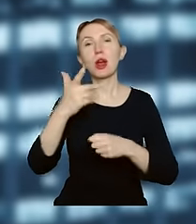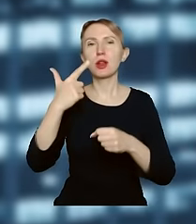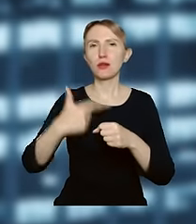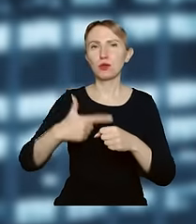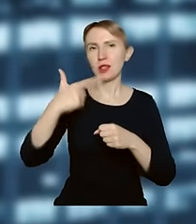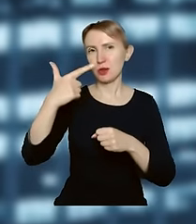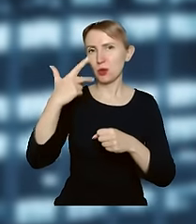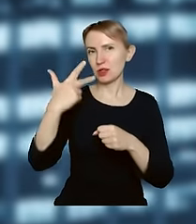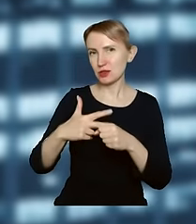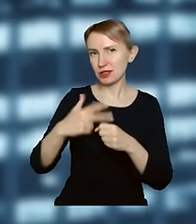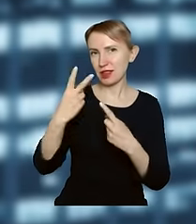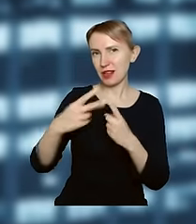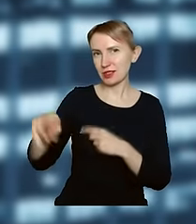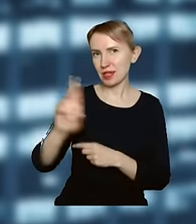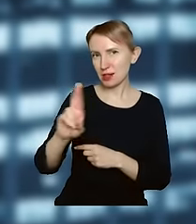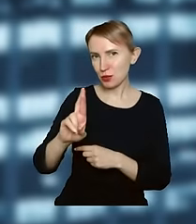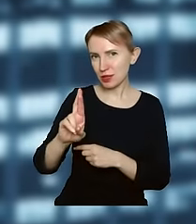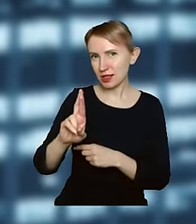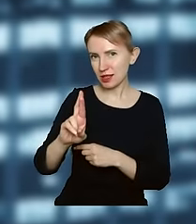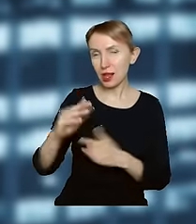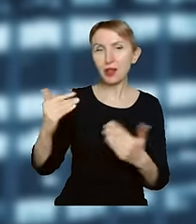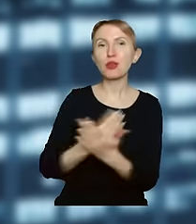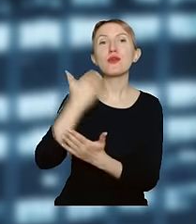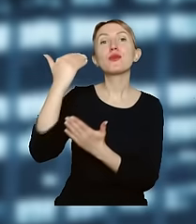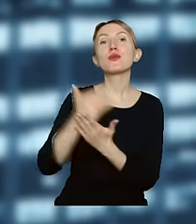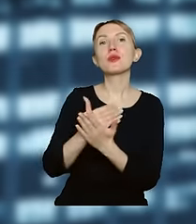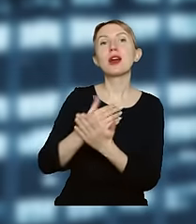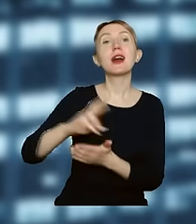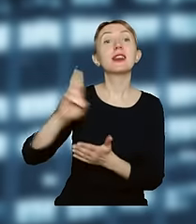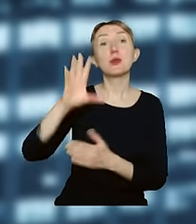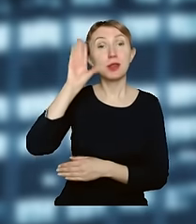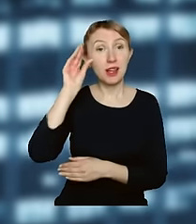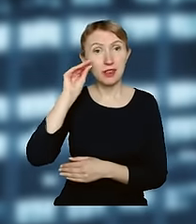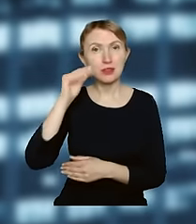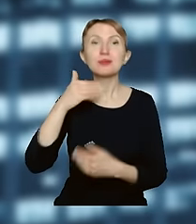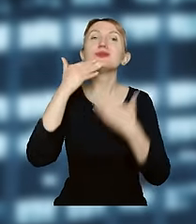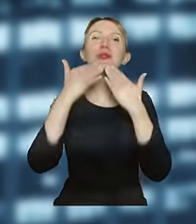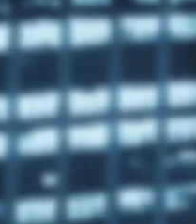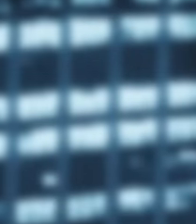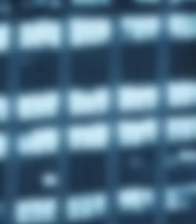22.30 na antenie telewizji Republika nowy program Republika Wieczór. Ja się kłaniam.